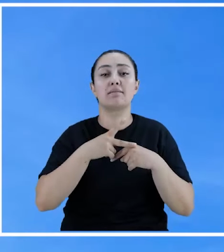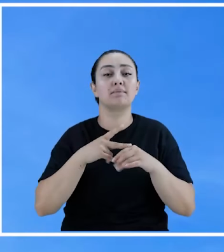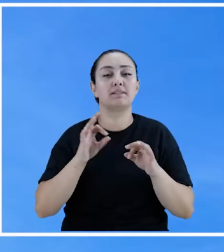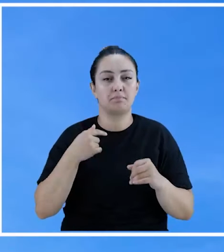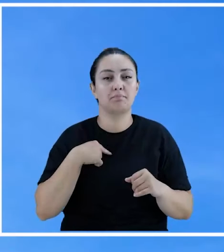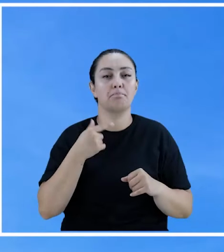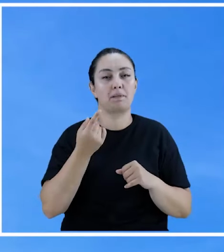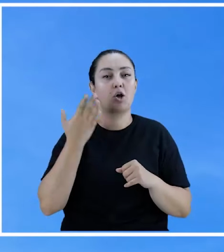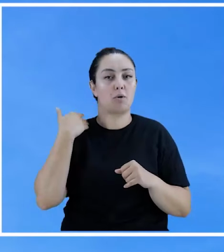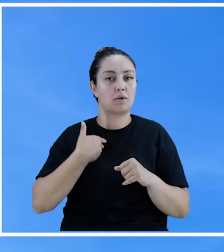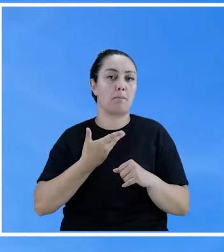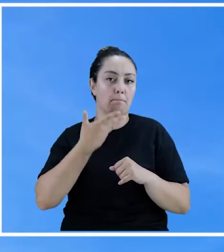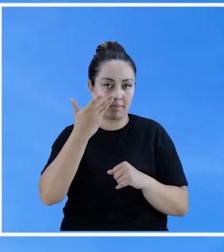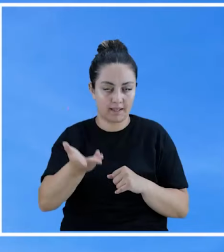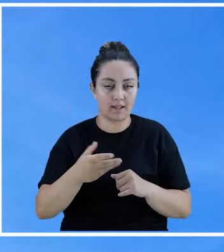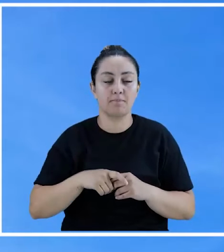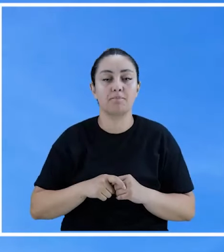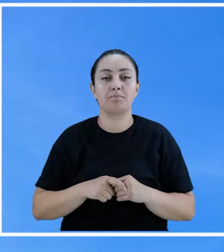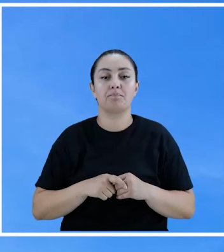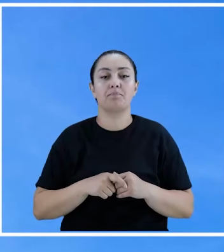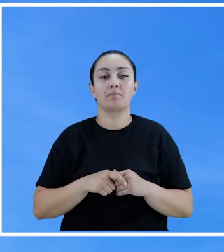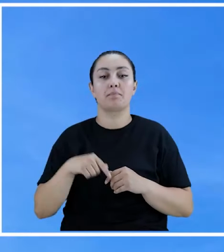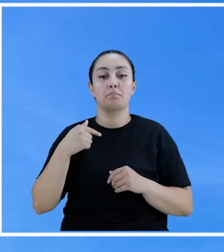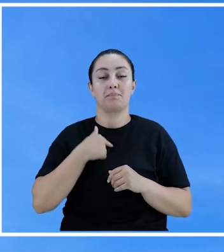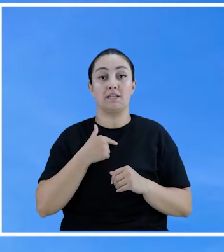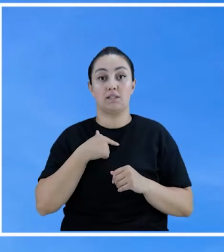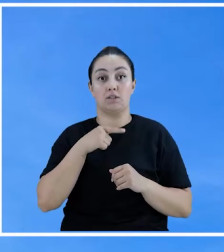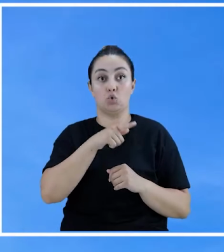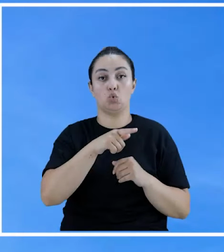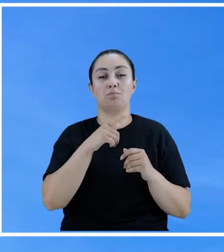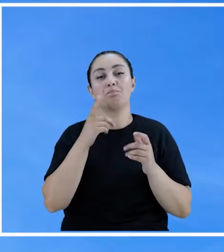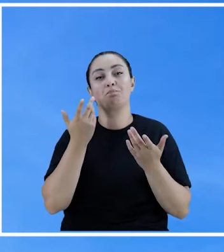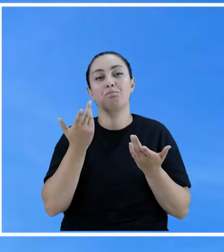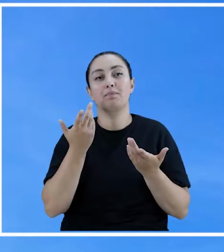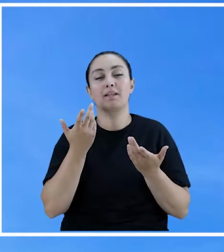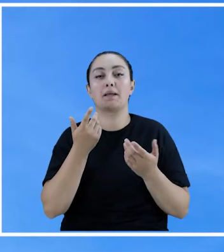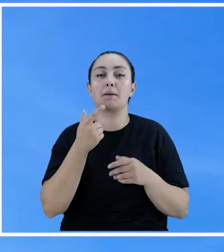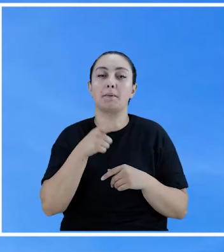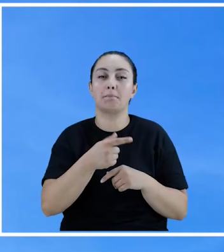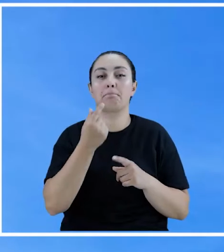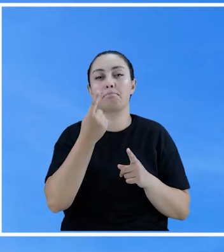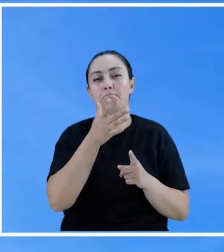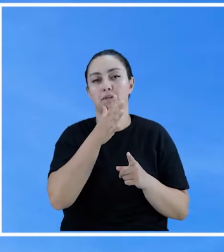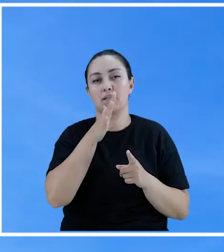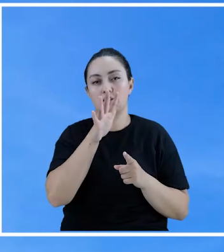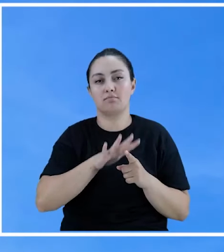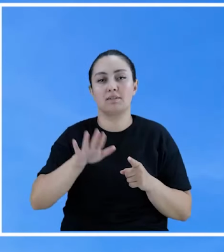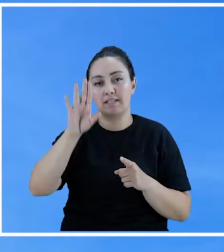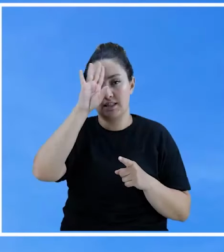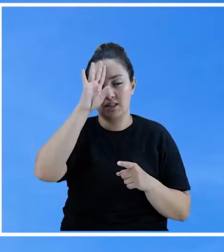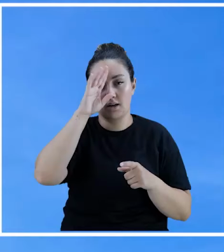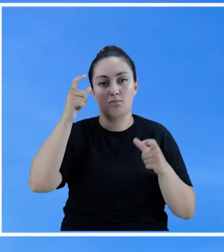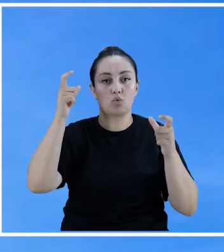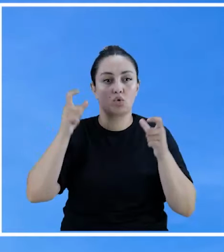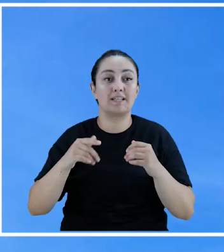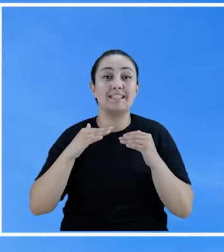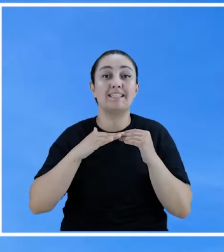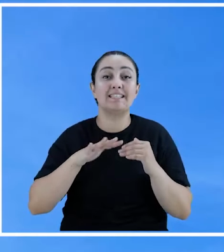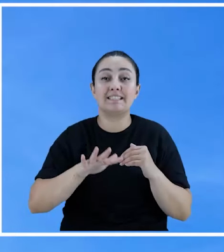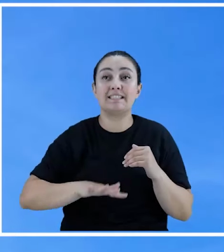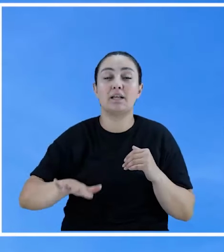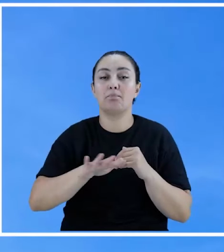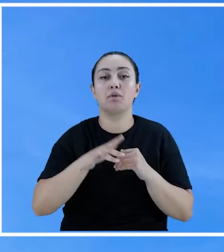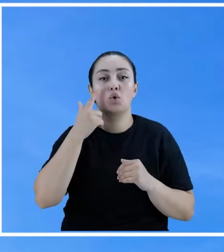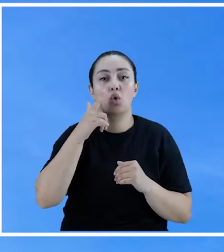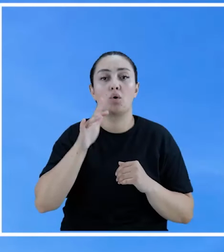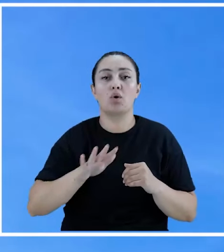Şimdi ondan da az önce bahsettim. Şimdi biz uzak durmak, şimdi İstanbul'u biliyorsunuz yani. Hani İstanbul genelinde konuşacak